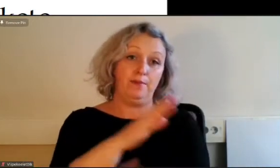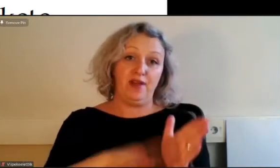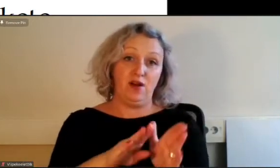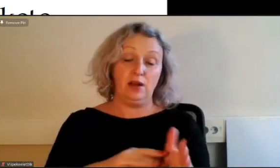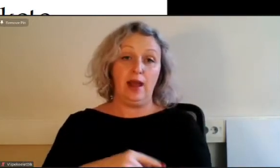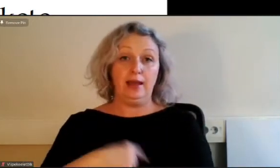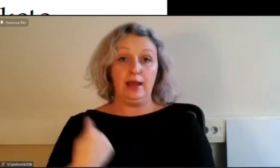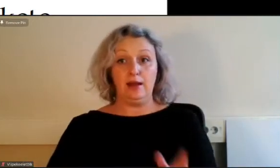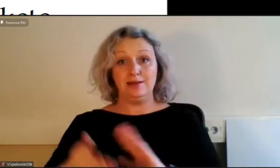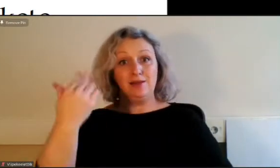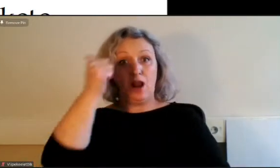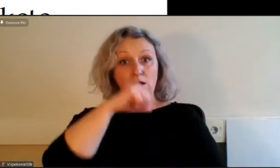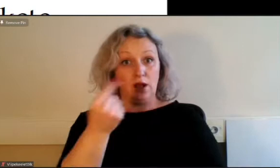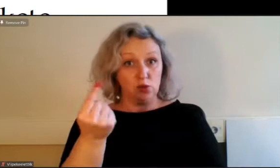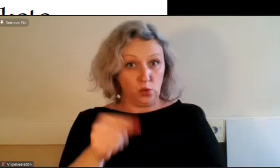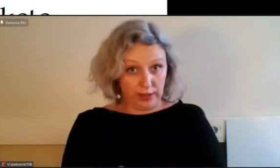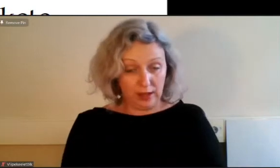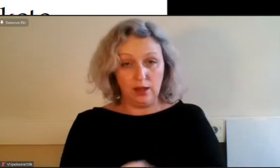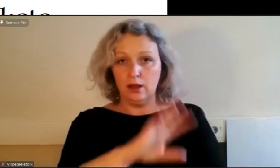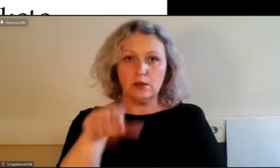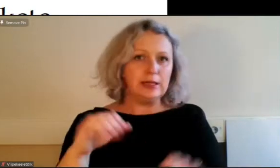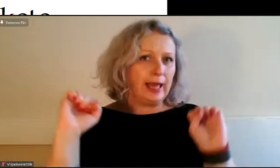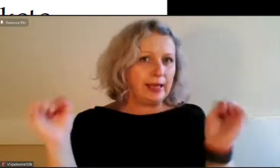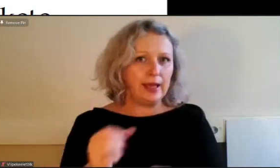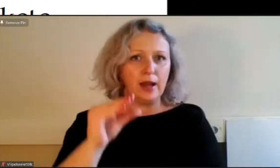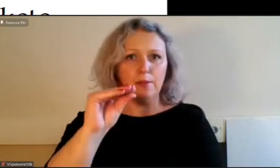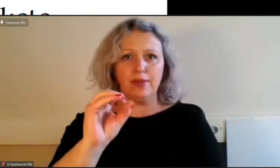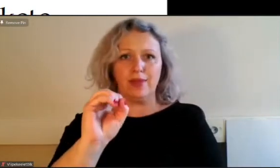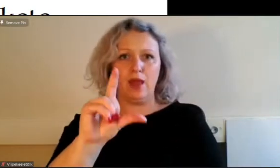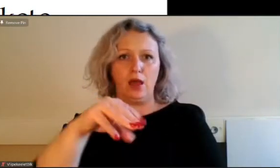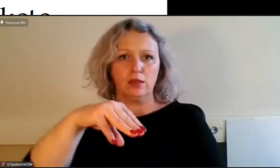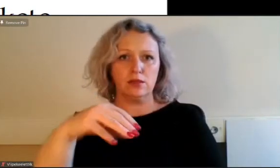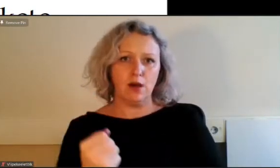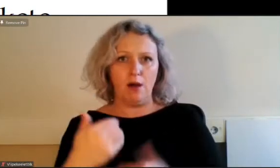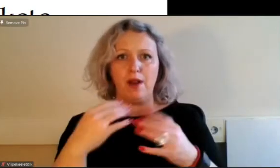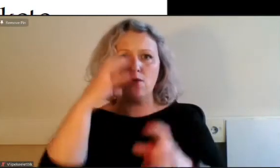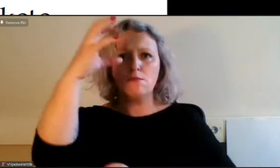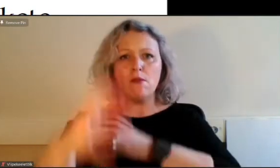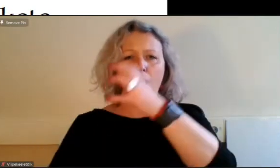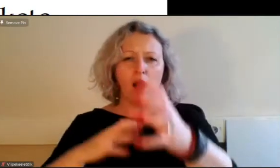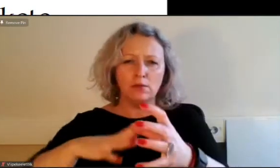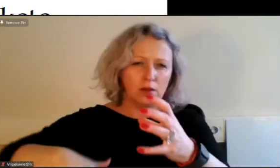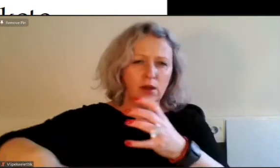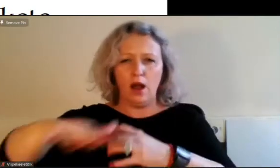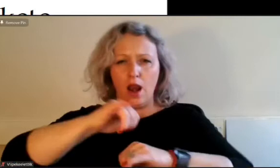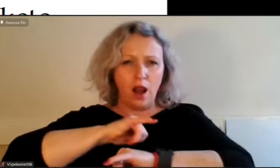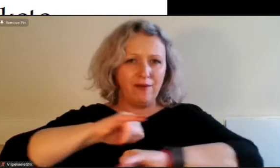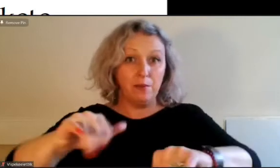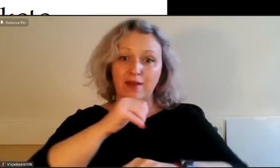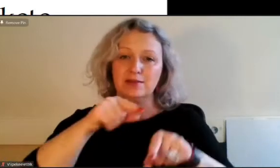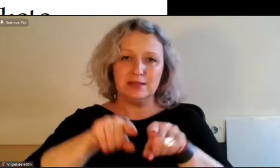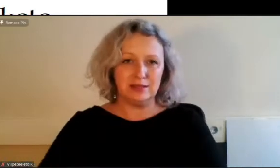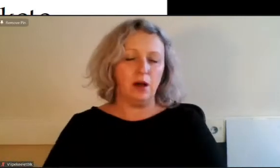Need tunnused, mis uut varianti ohtlikuks muudavad, on laias laastus 3. Esiteks nakkusohtlikum ehk kas ta